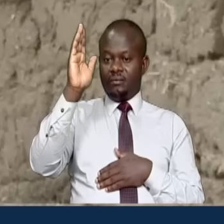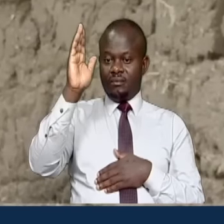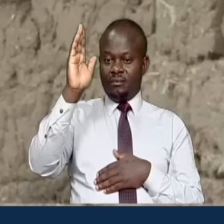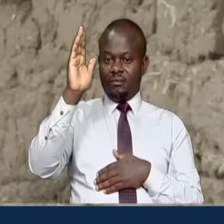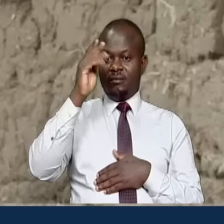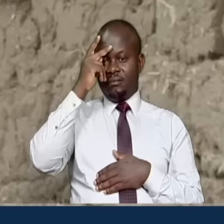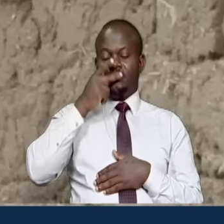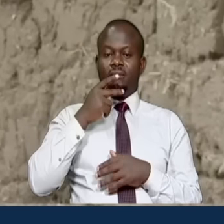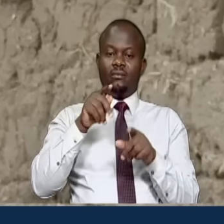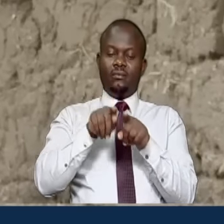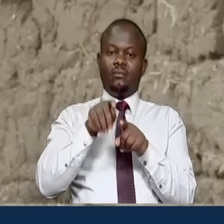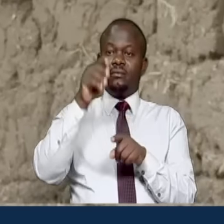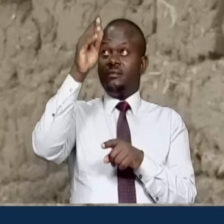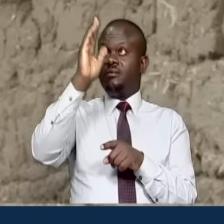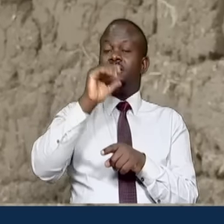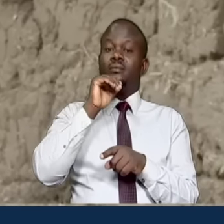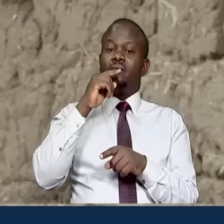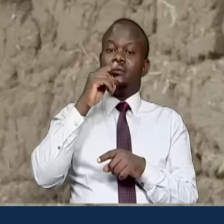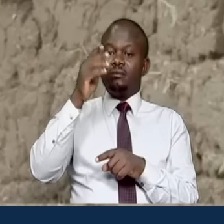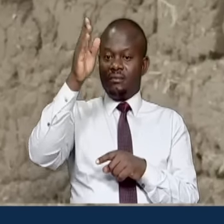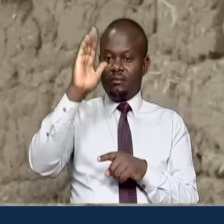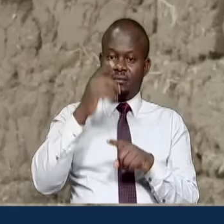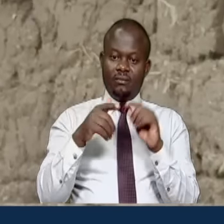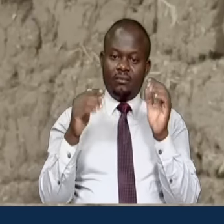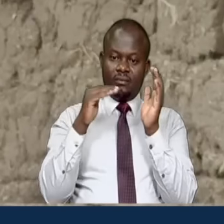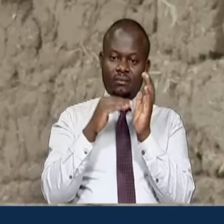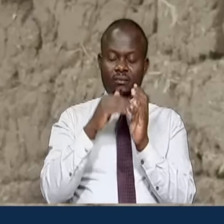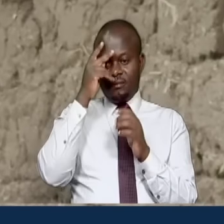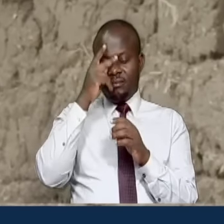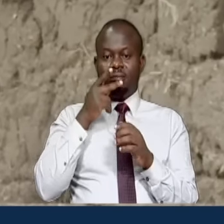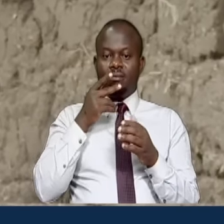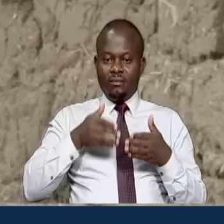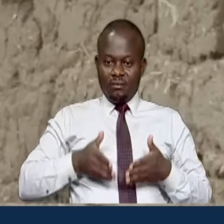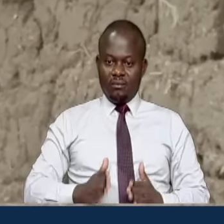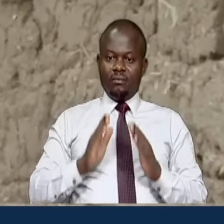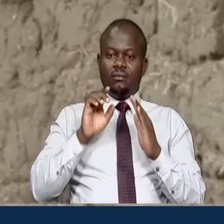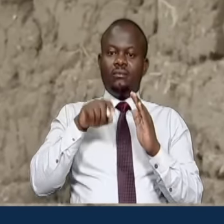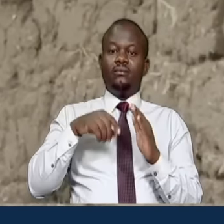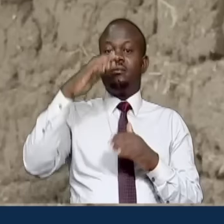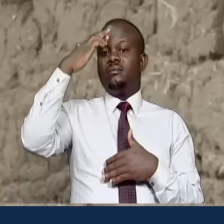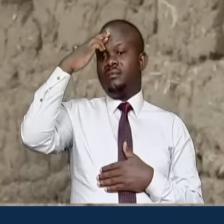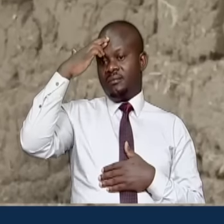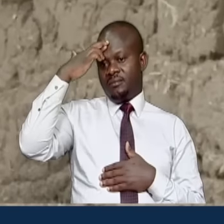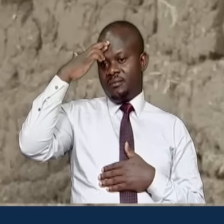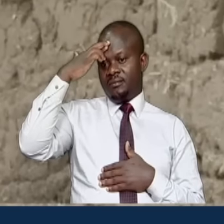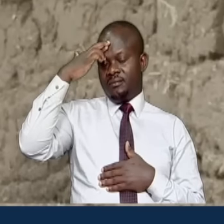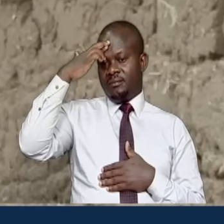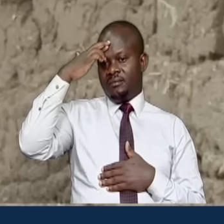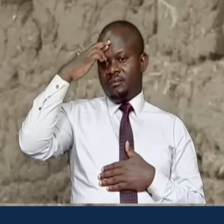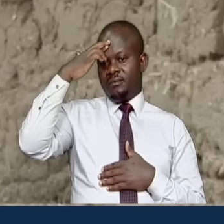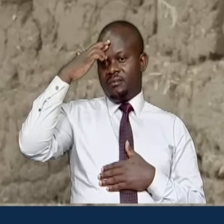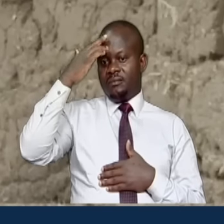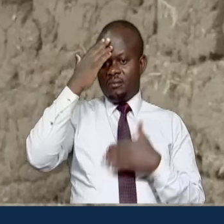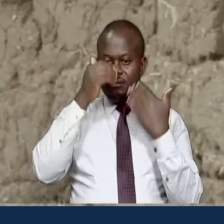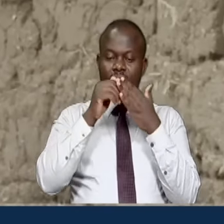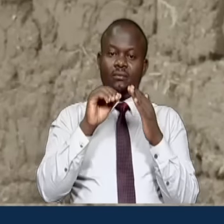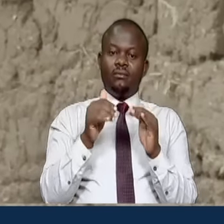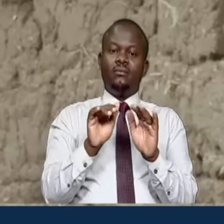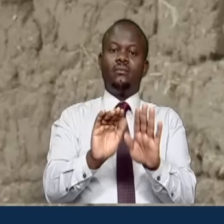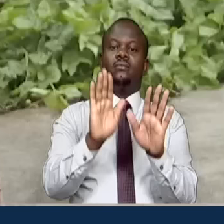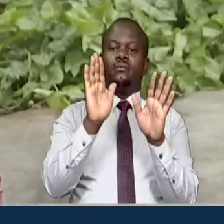asa nk'Imana si Imana ariko umubyeyi wakubyaye ugomba kumwibuka akugira ngo yandagare